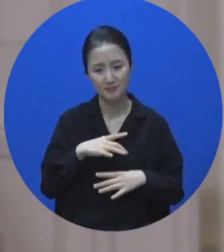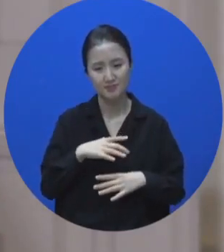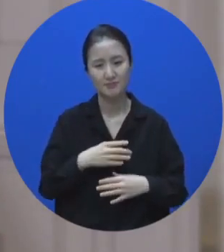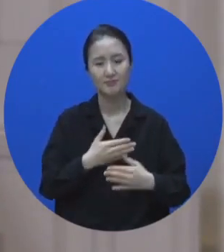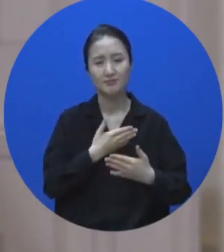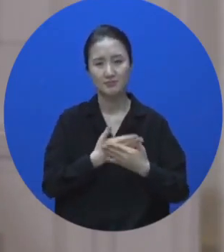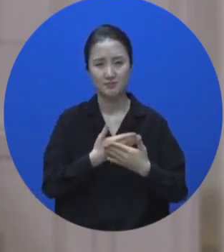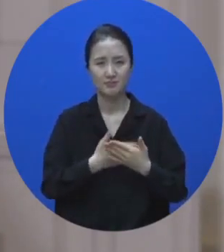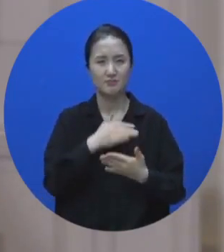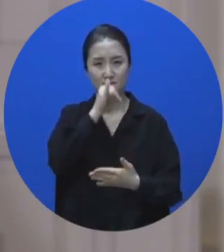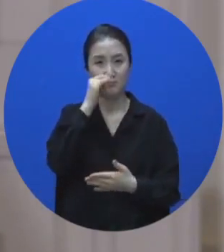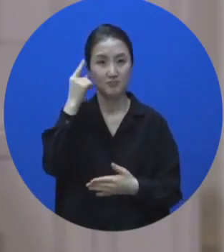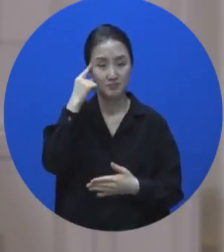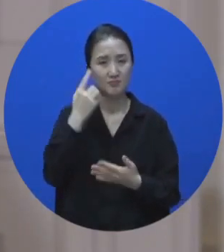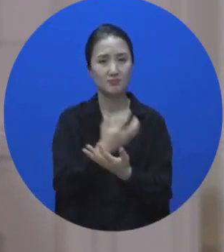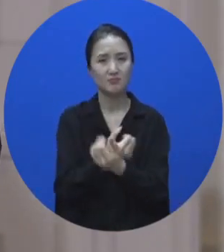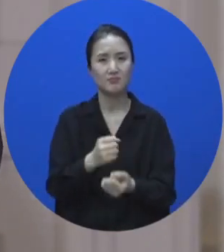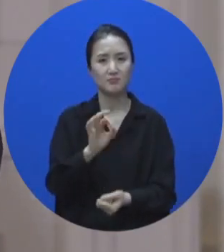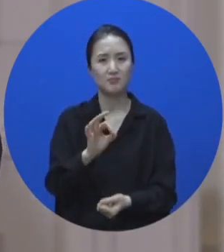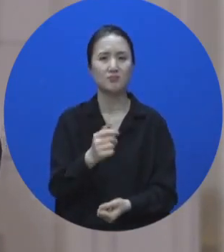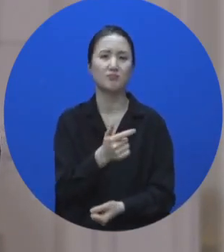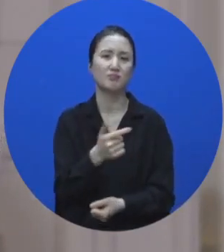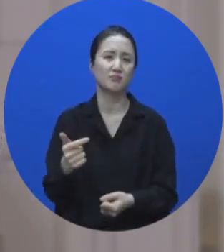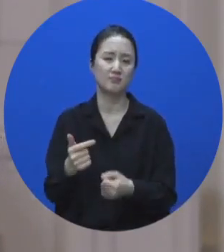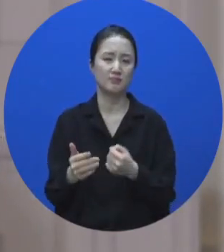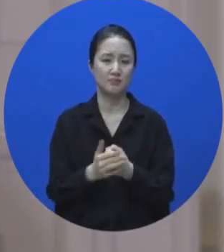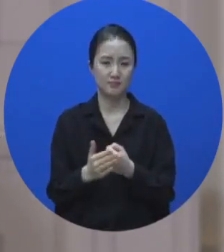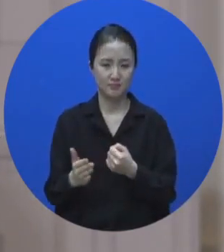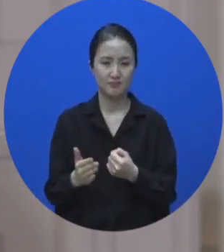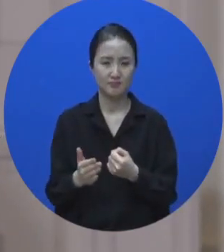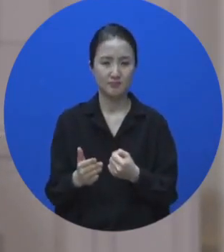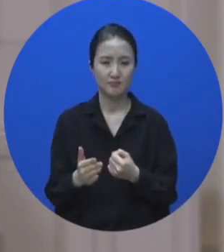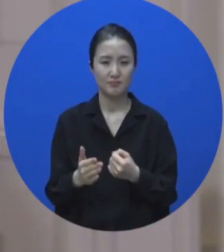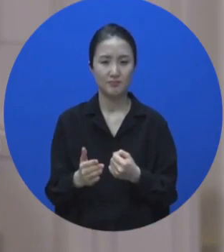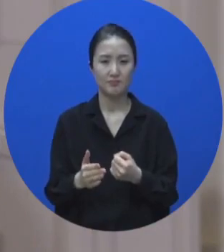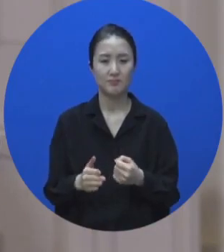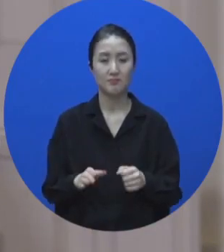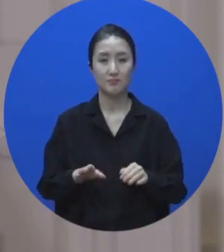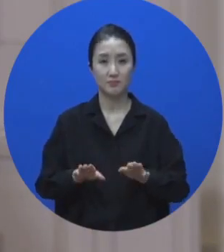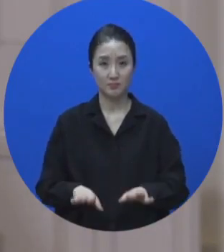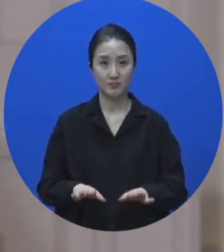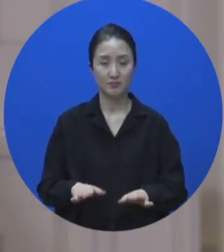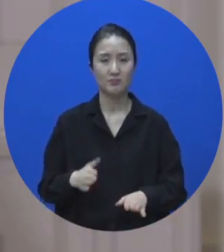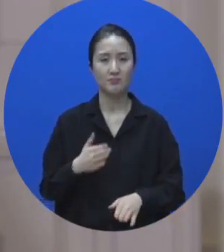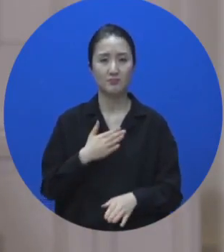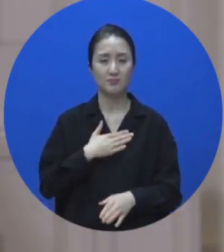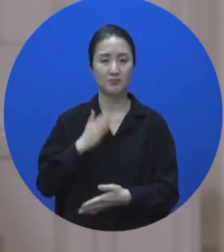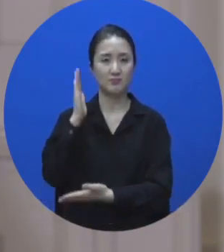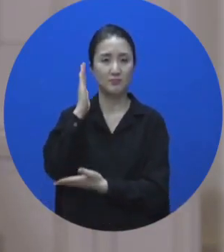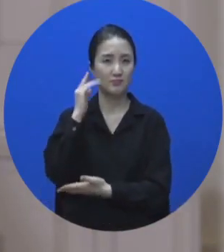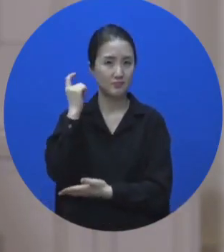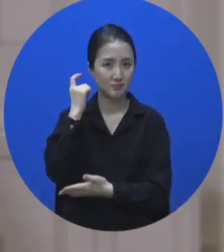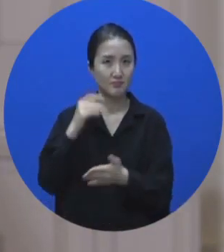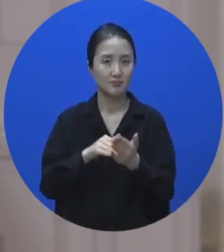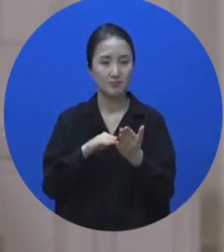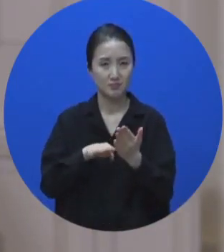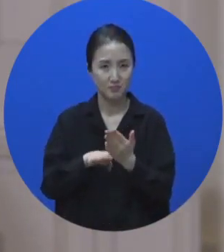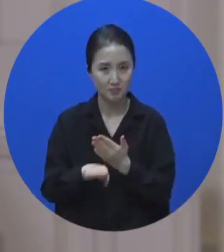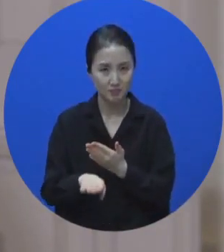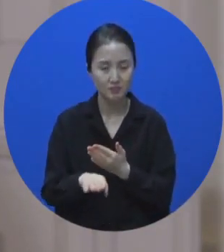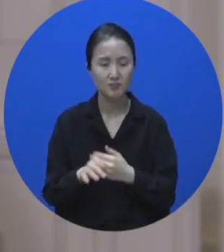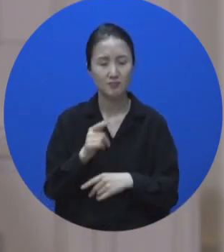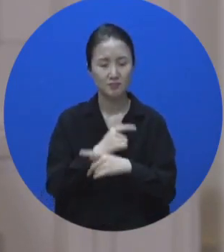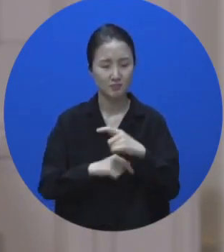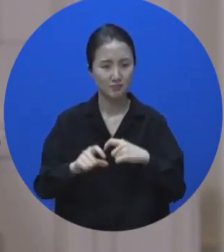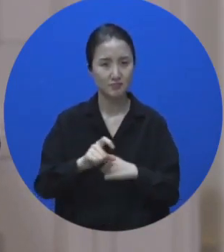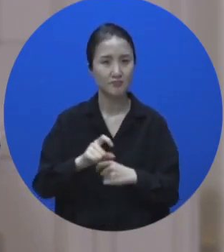어렵고 두렵고 떨려요 왜냐하면 너무 큰 돈이기 때문입니다 여러분 오늘 저한테 들어도 심사숙고한